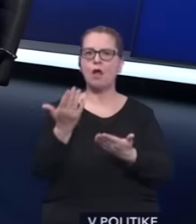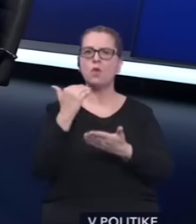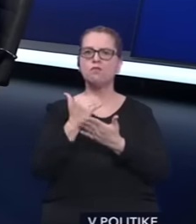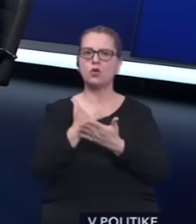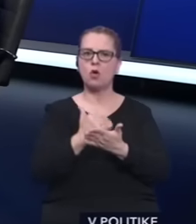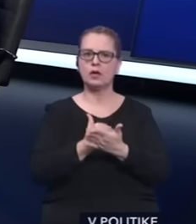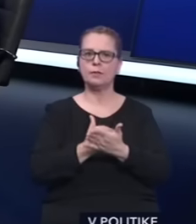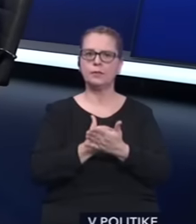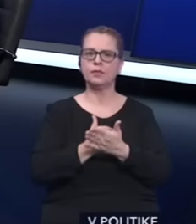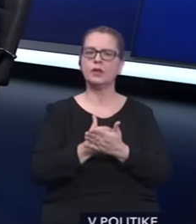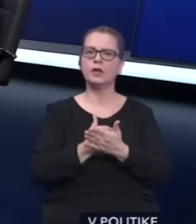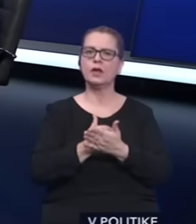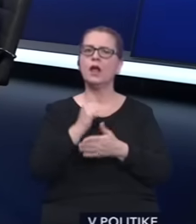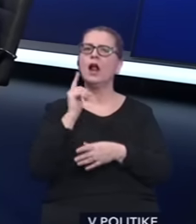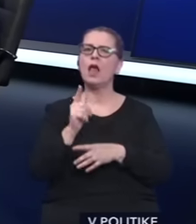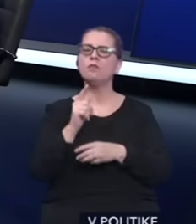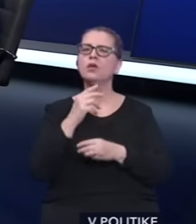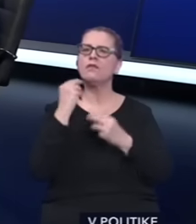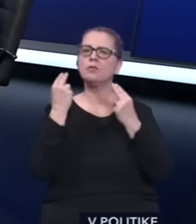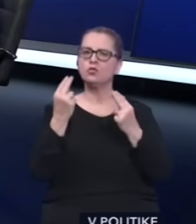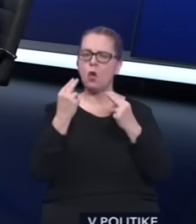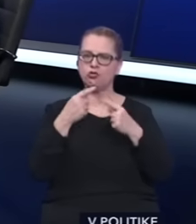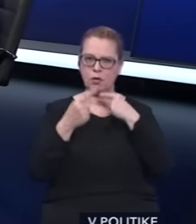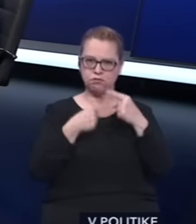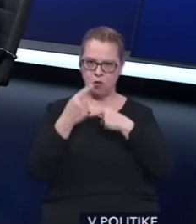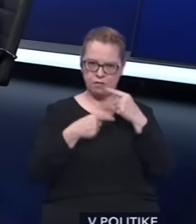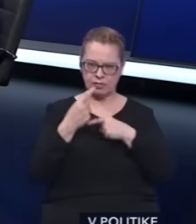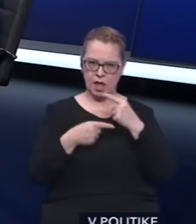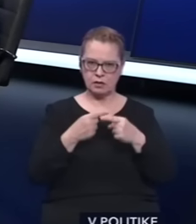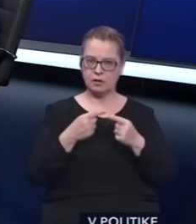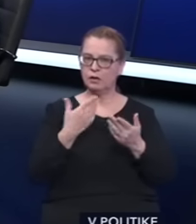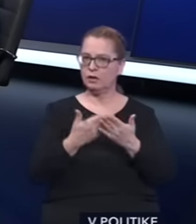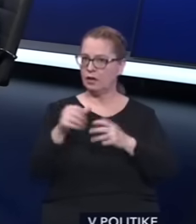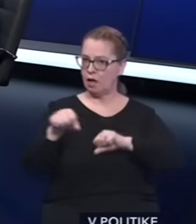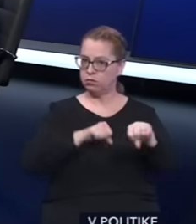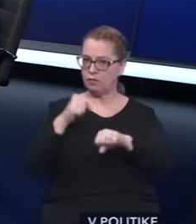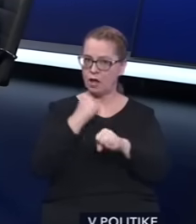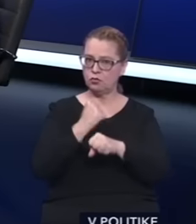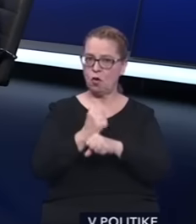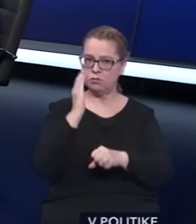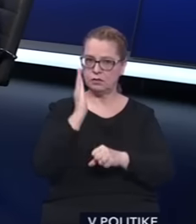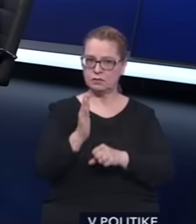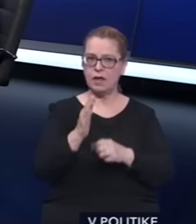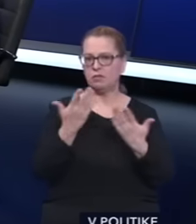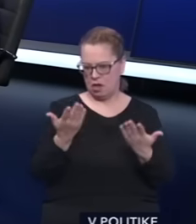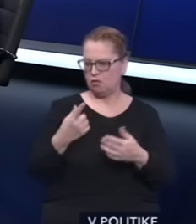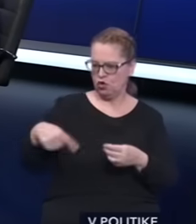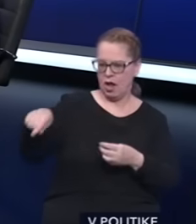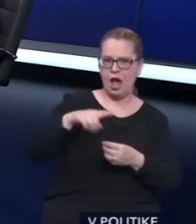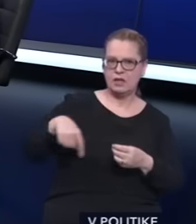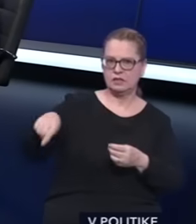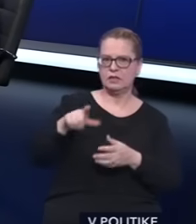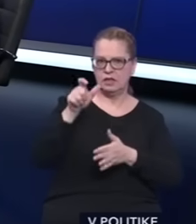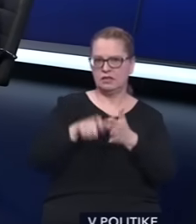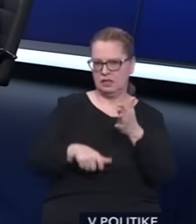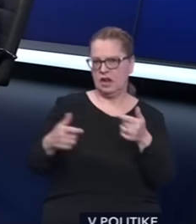Pretože, ešte mi dovolte, pretože je veľmi dôležité vysloviť to, že ak by vládu zostavoval Smer, tak asi pôjde s takýmito stranami a